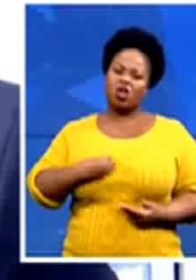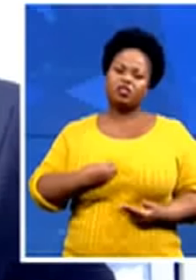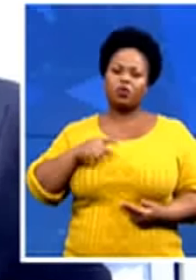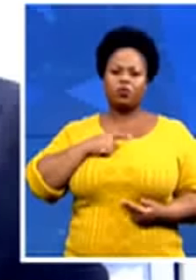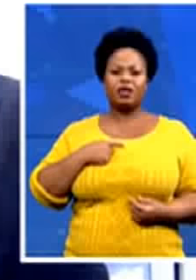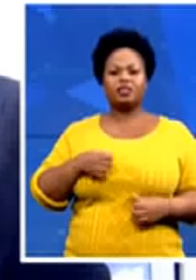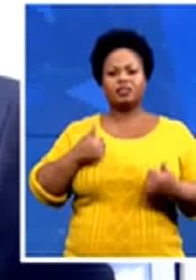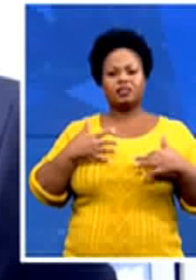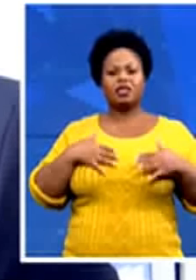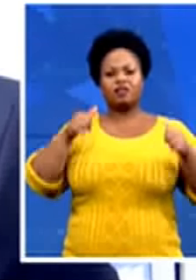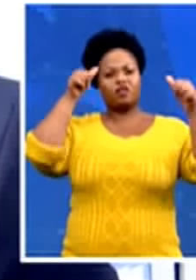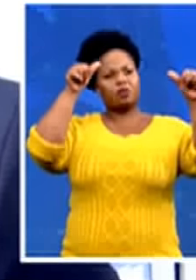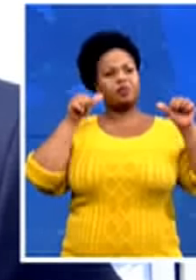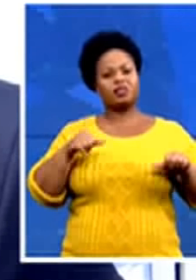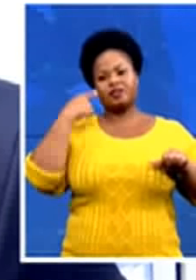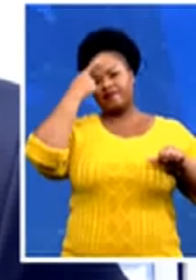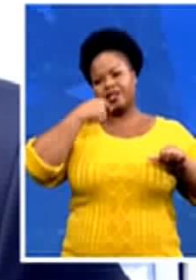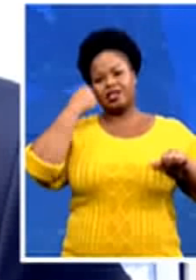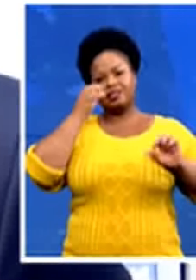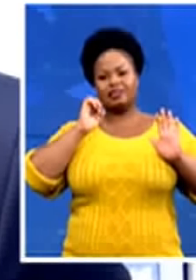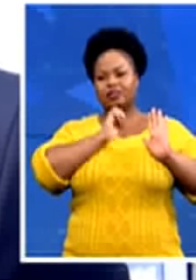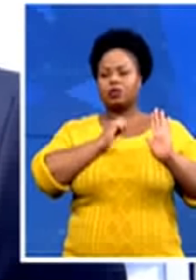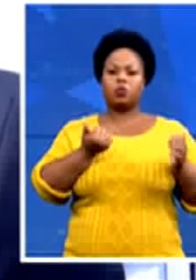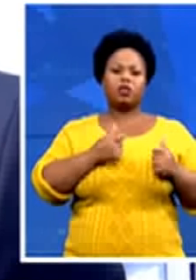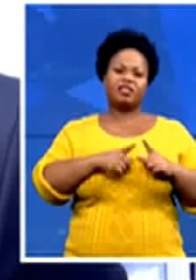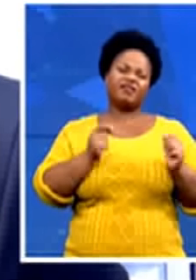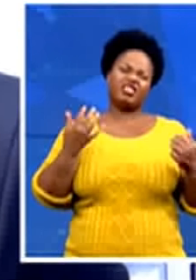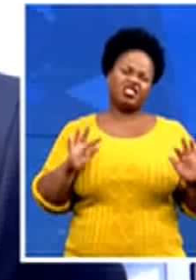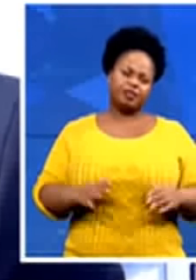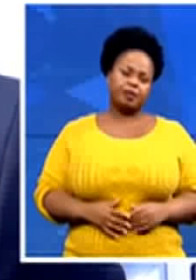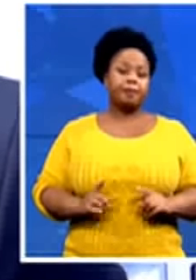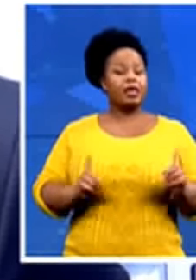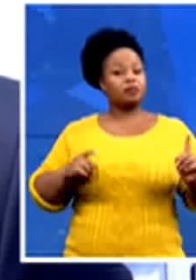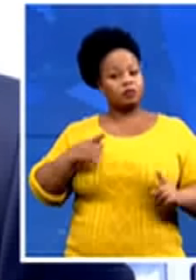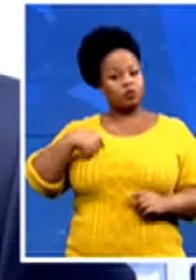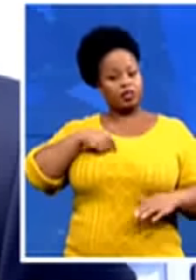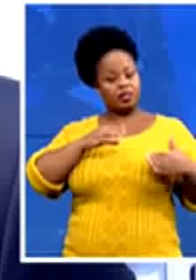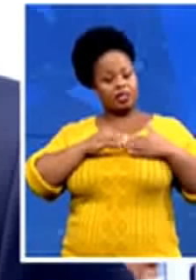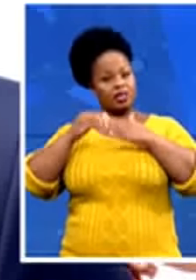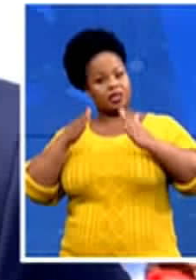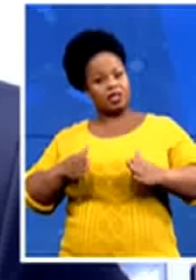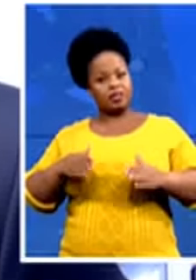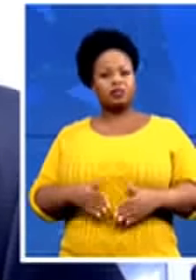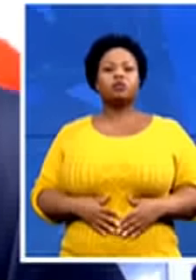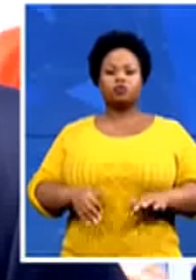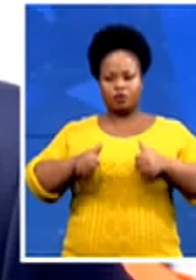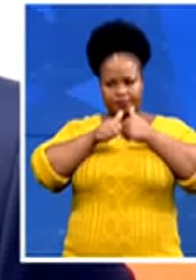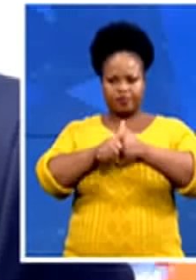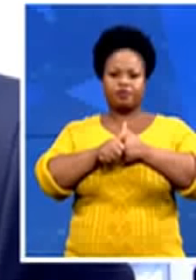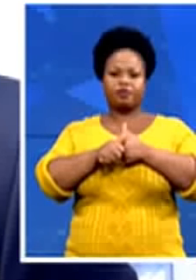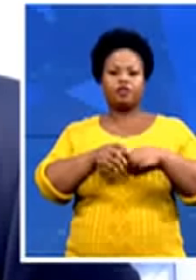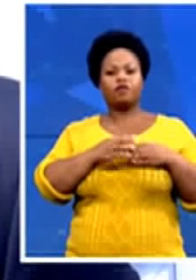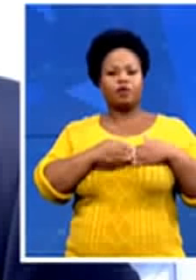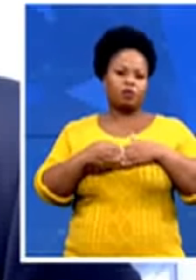bakhe enziwe kodwa ke thina ke sekumongameli thina seyikhuba lelihle sohamba nami mina ke obusho nje ukuthi ngibuye udriver